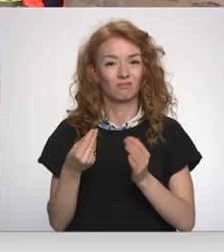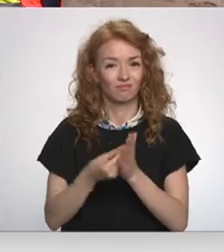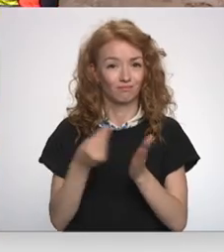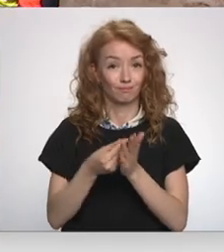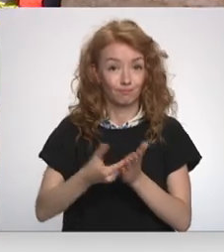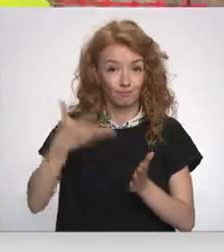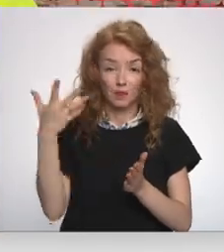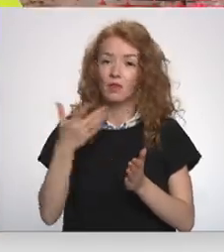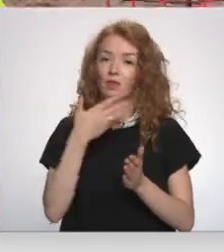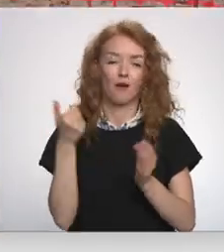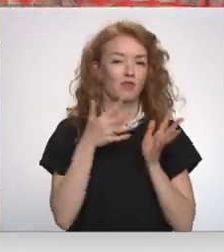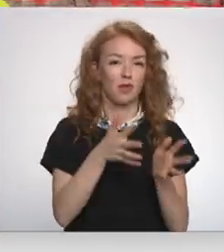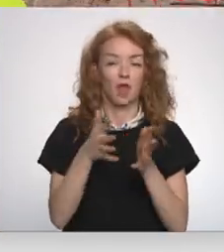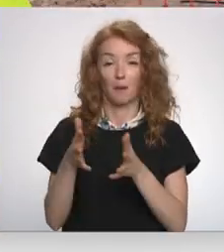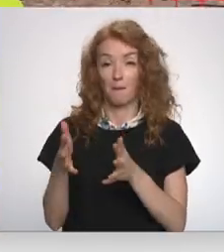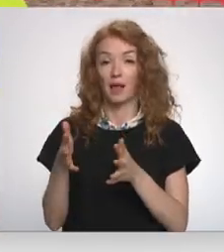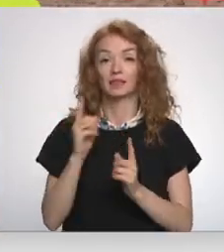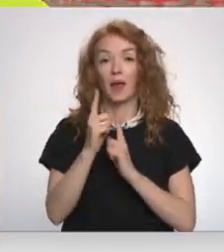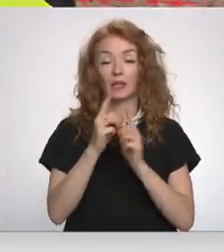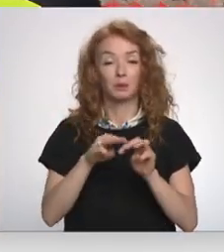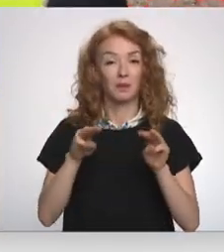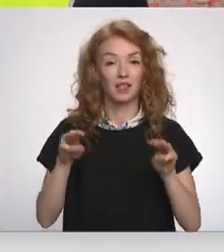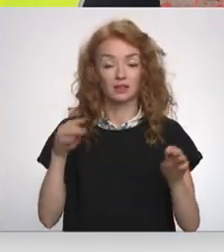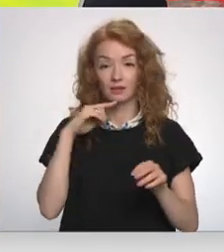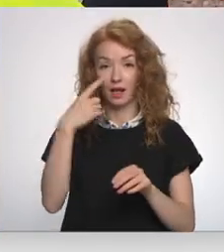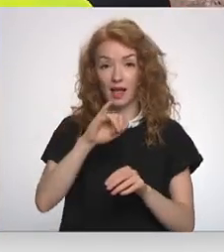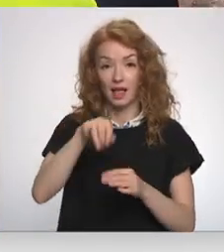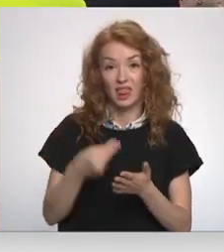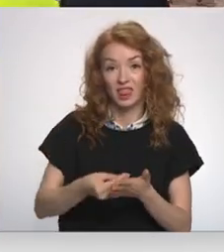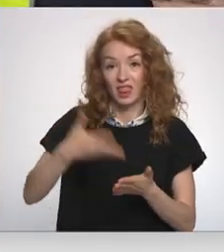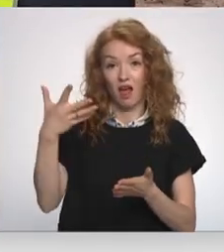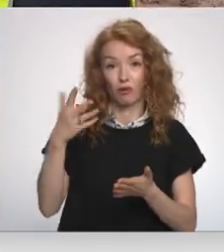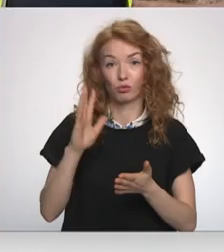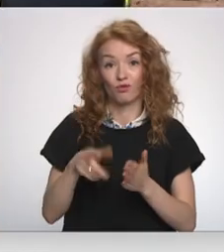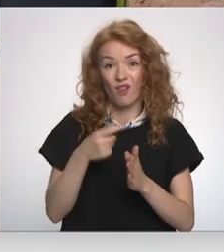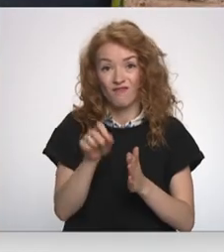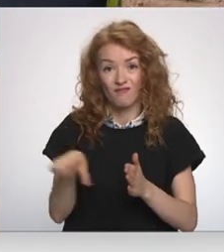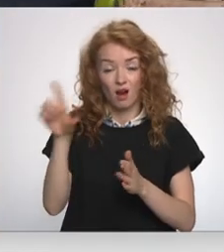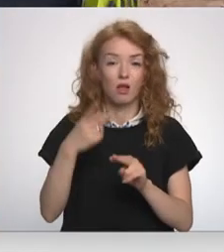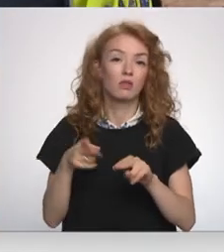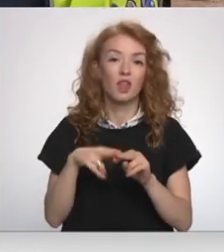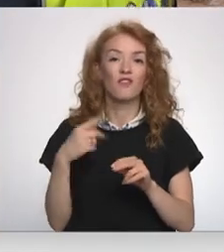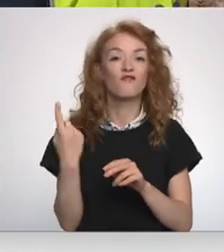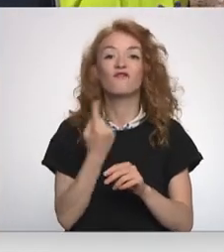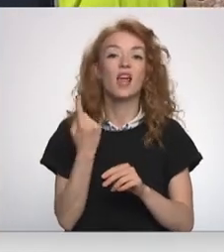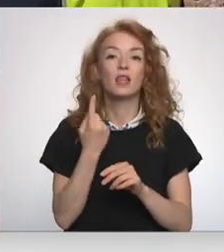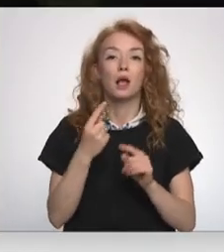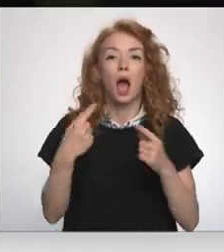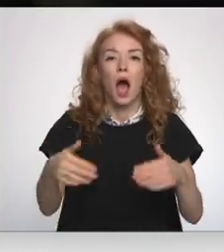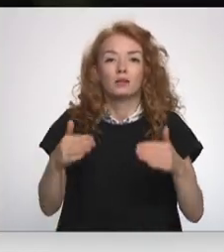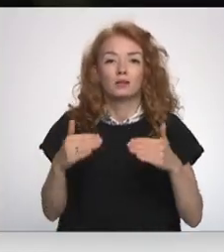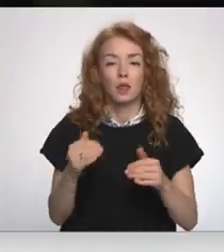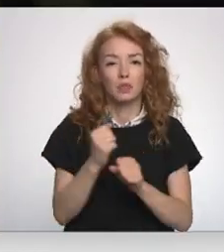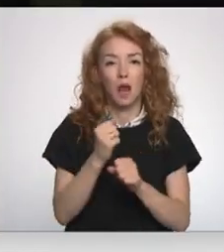būvniecības termiņus nav ietekmējis. Satiksmes ministrs norāda, ka ja sadārdzinājums būs ļoti liels, tad vienīgie atliekamie darbi ir tie,